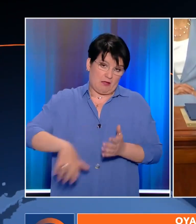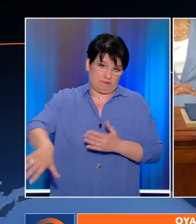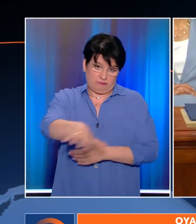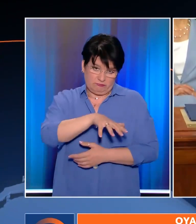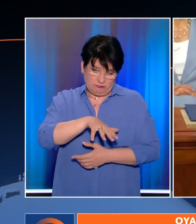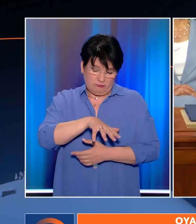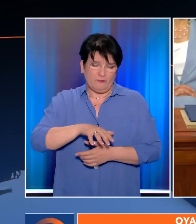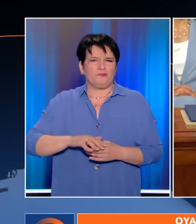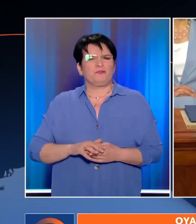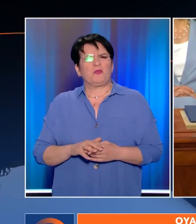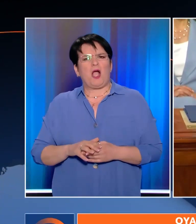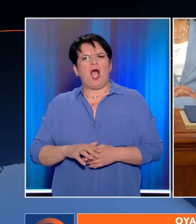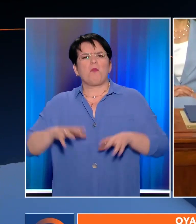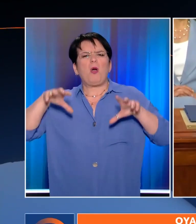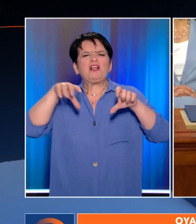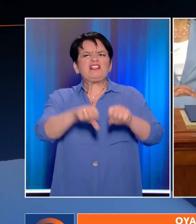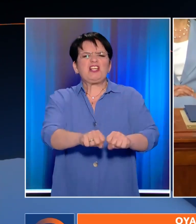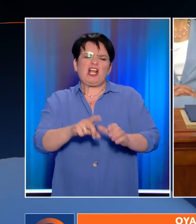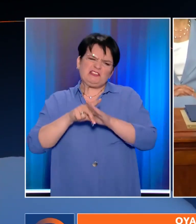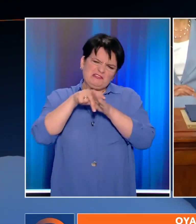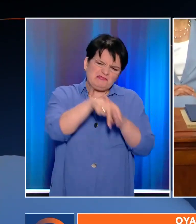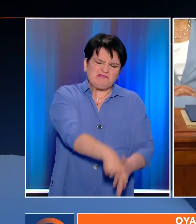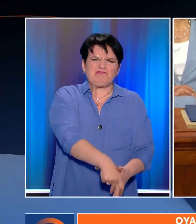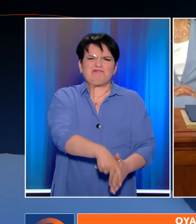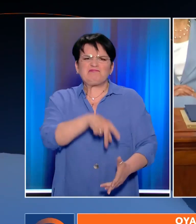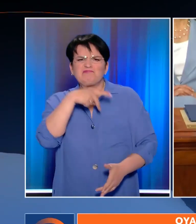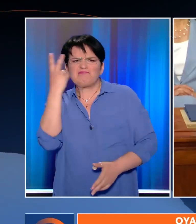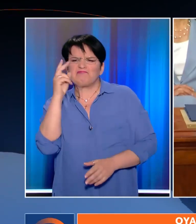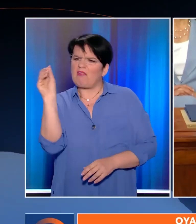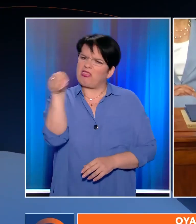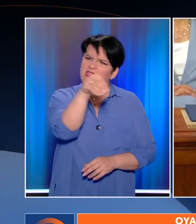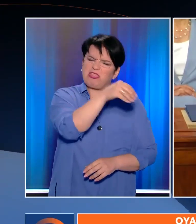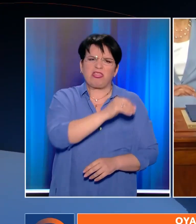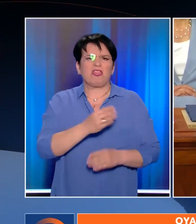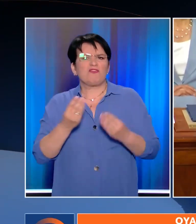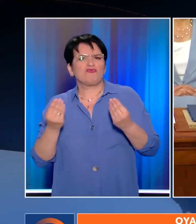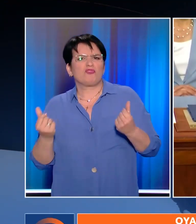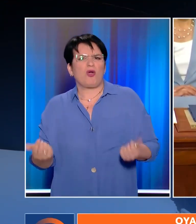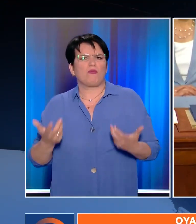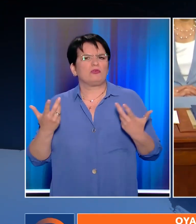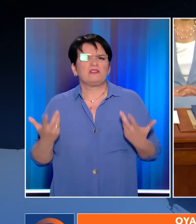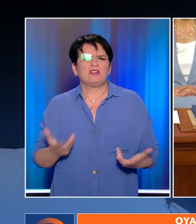κυριαρχούνται από τυράννους οι οποίοι είχαν σαν κύριο καθήκον τους να λειτουργεί σωστά